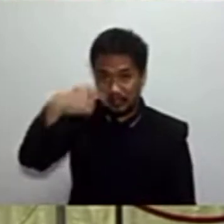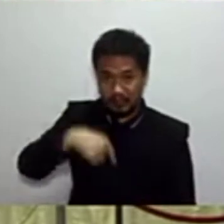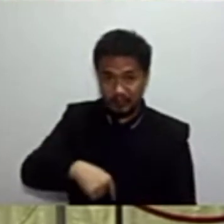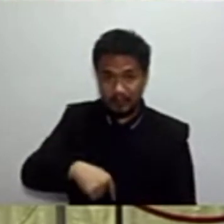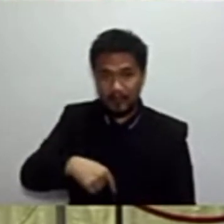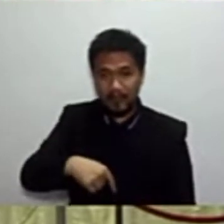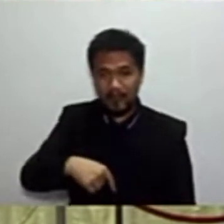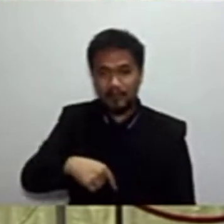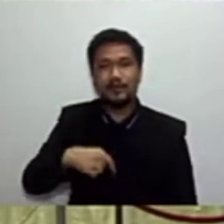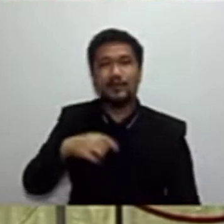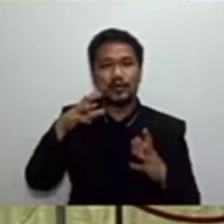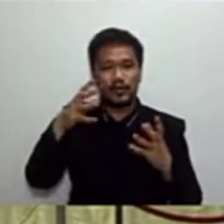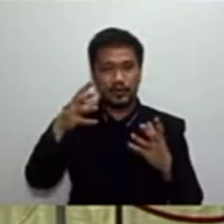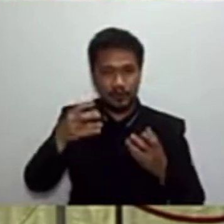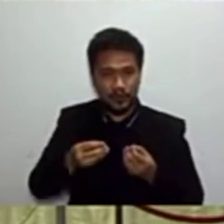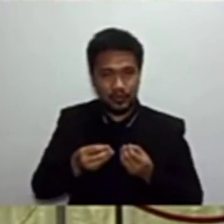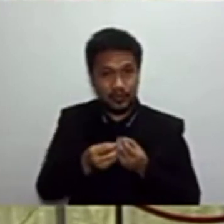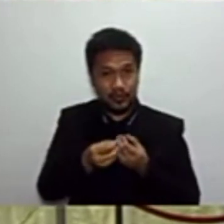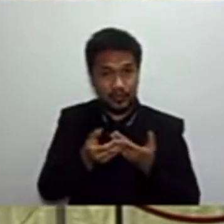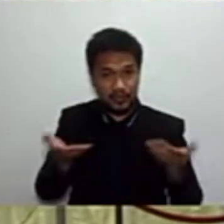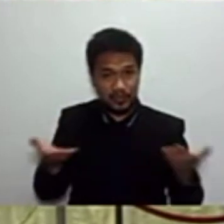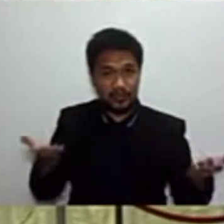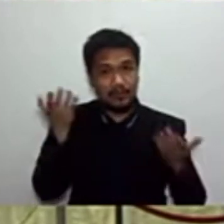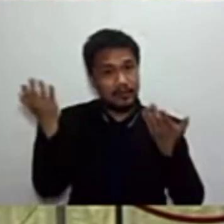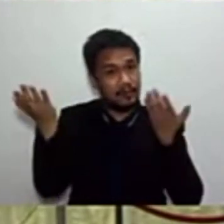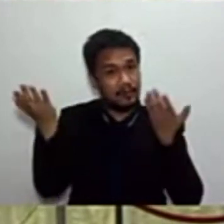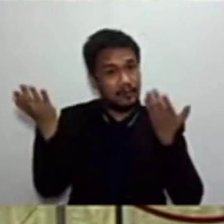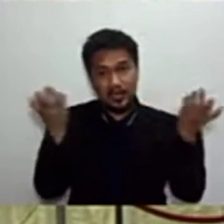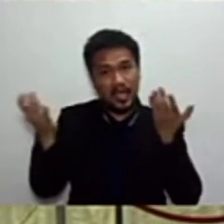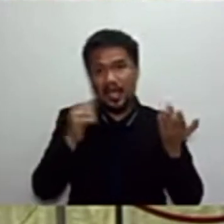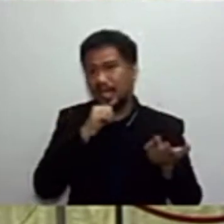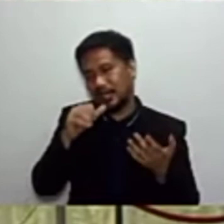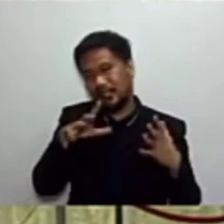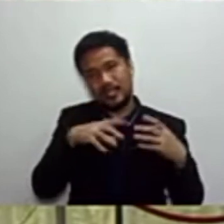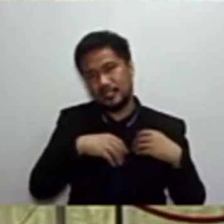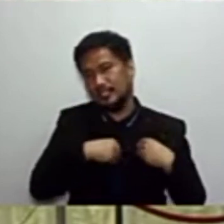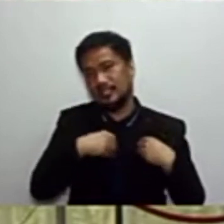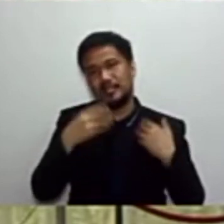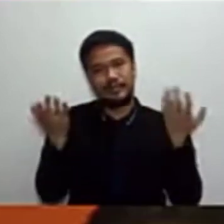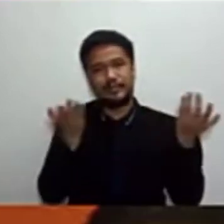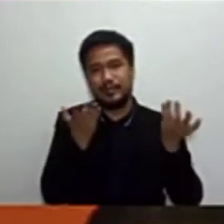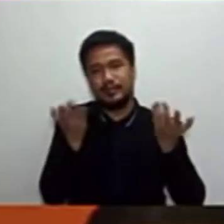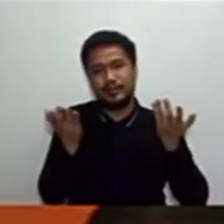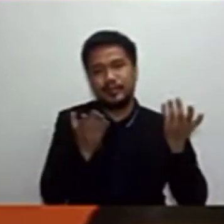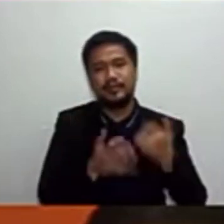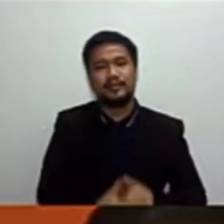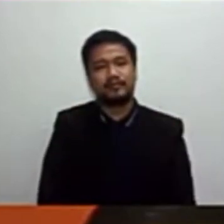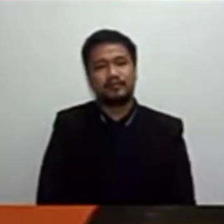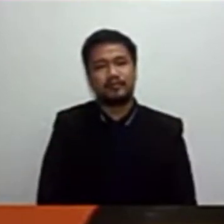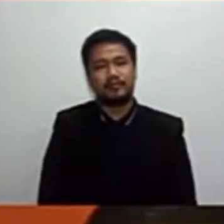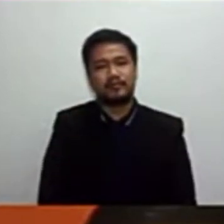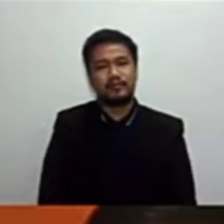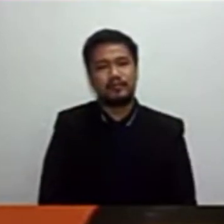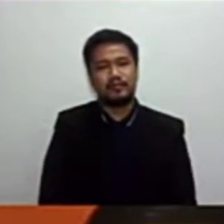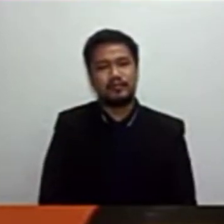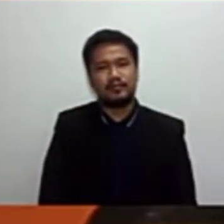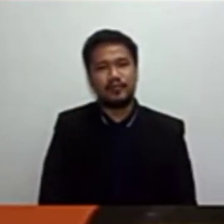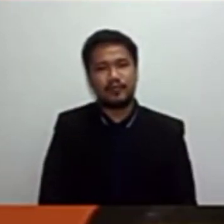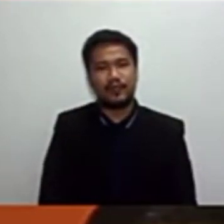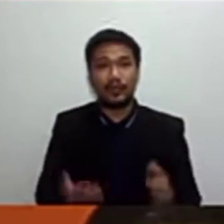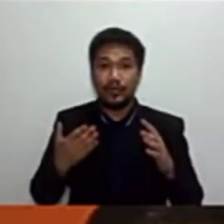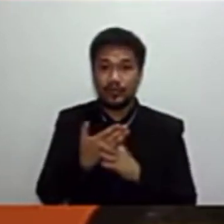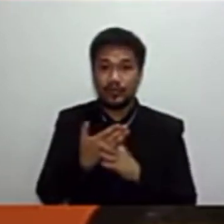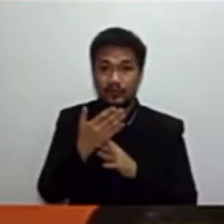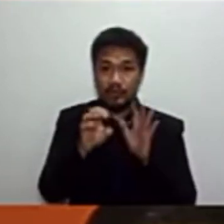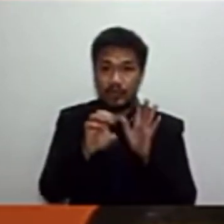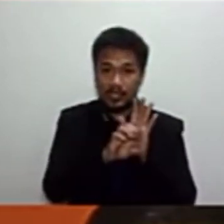paglingkuran, kundi upang maglingkod. Sa tulong ng halimbawa